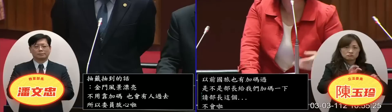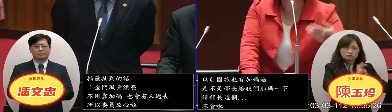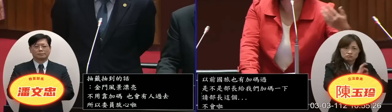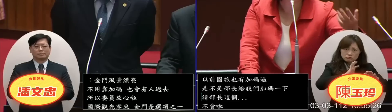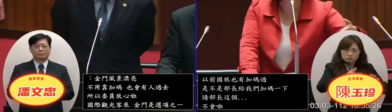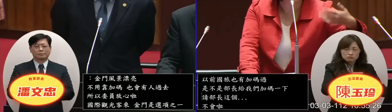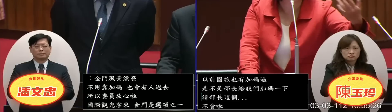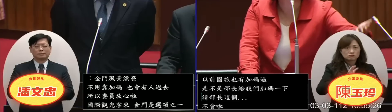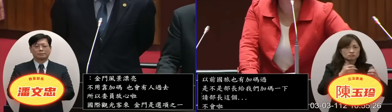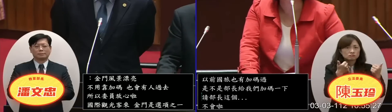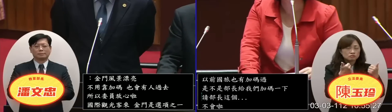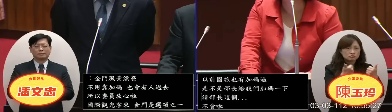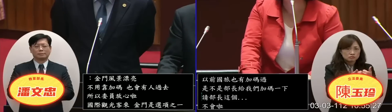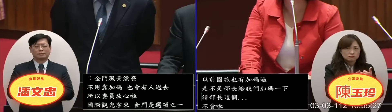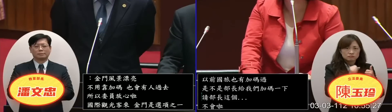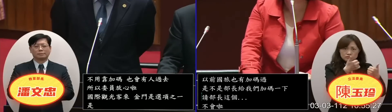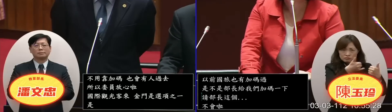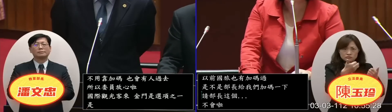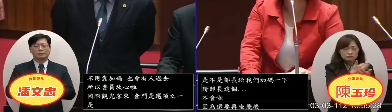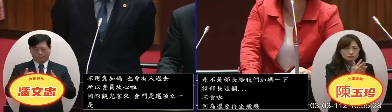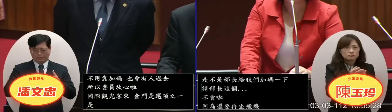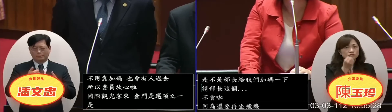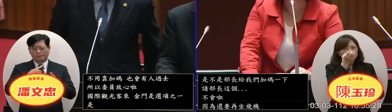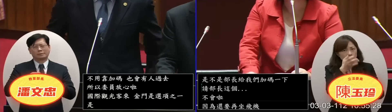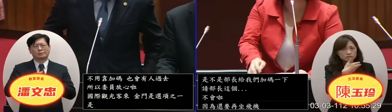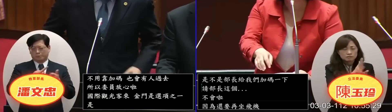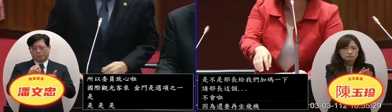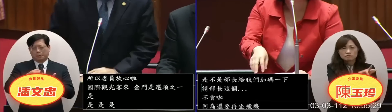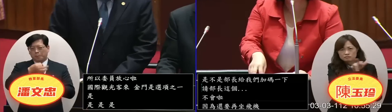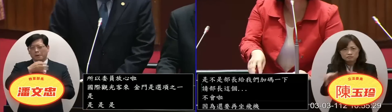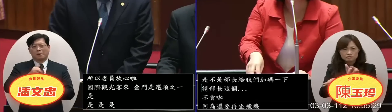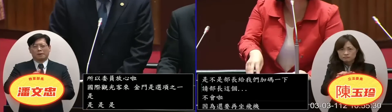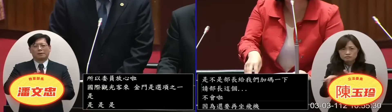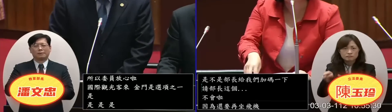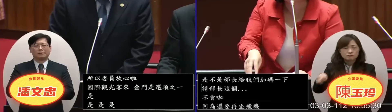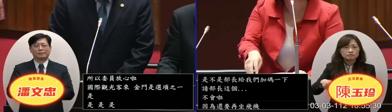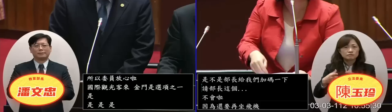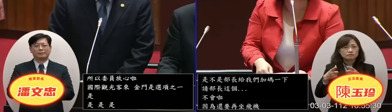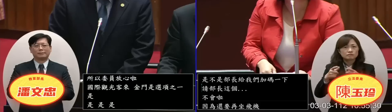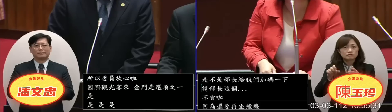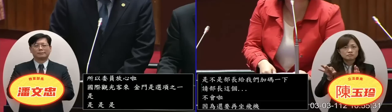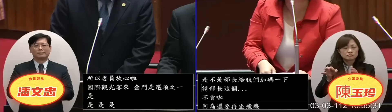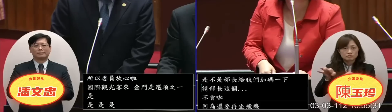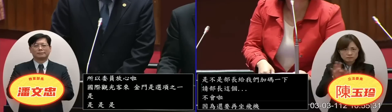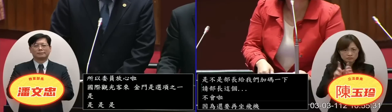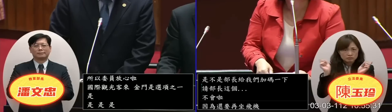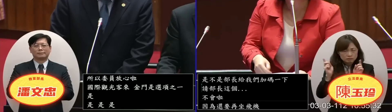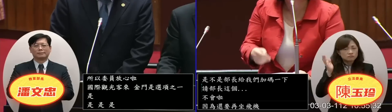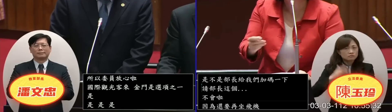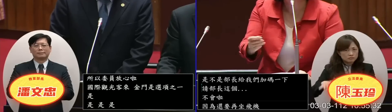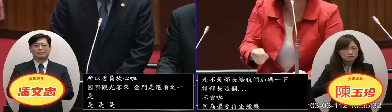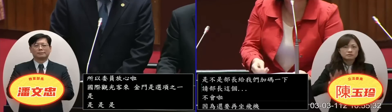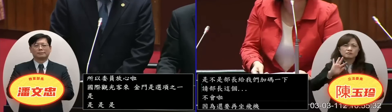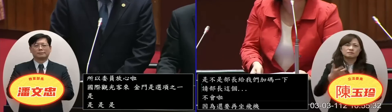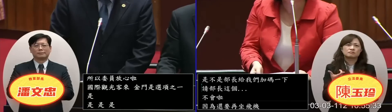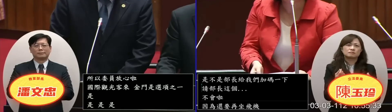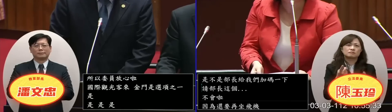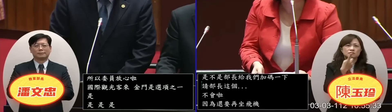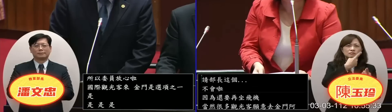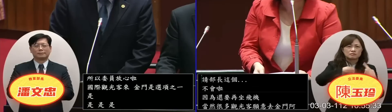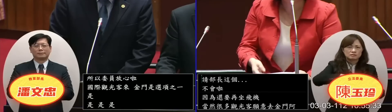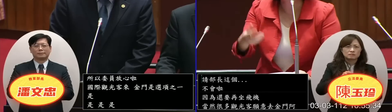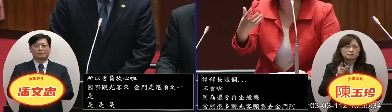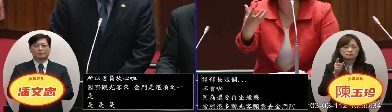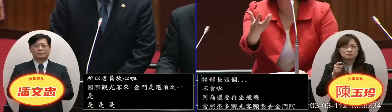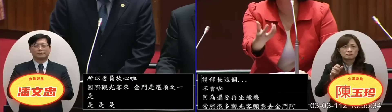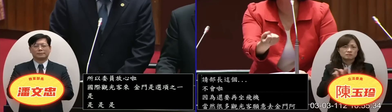啊，香港啊，日本各地 已经够了， 是够，但是因为还是要坐飞机嘛，费用就是比较